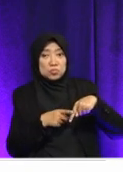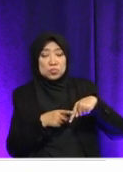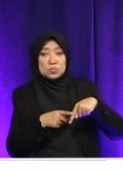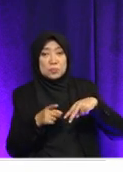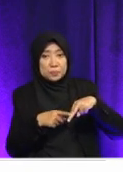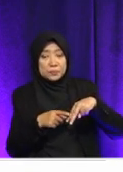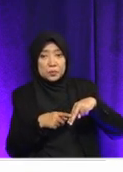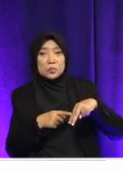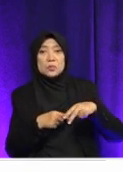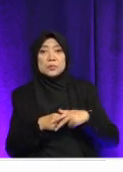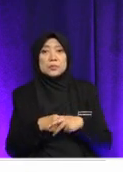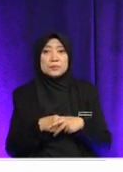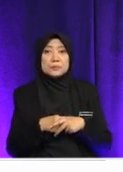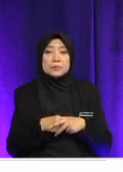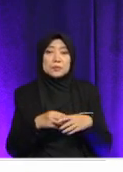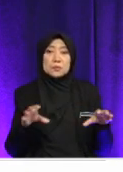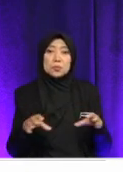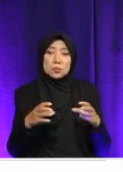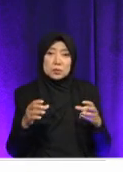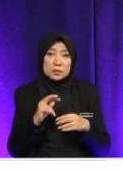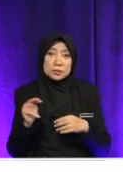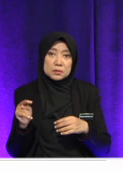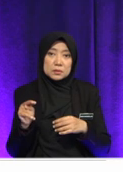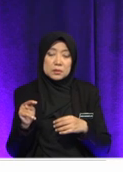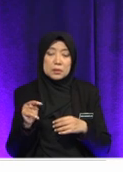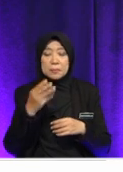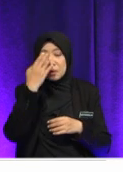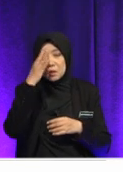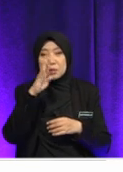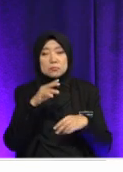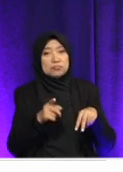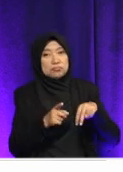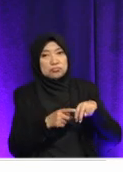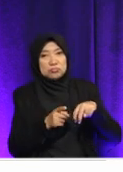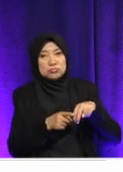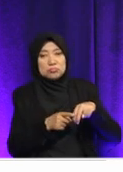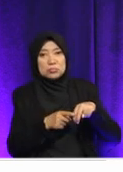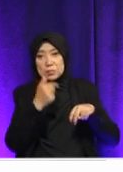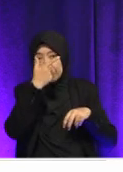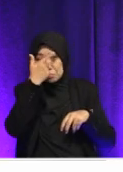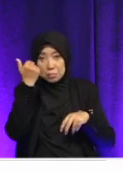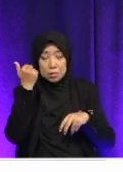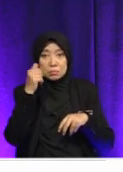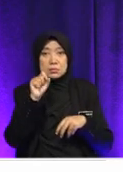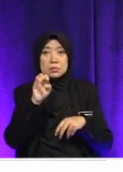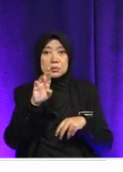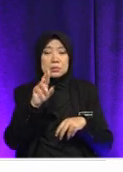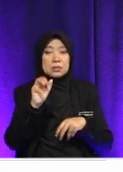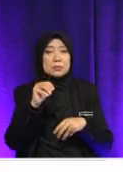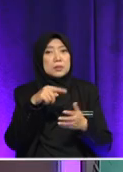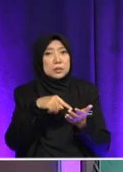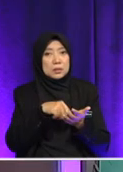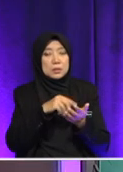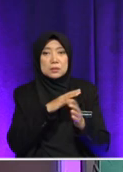serami alumina dalam bidang pembuatan Oke pembuatan baju lutut inilah disebabkan Sebab serami aluminani